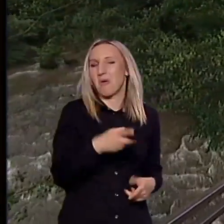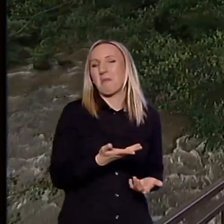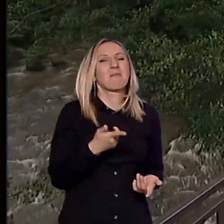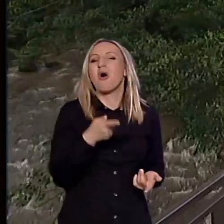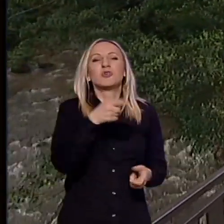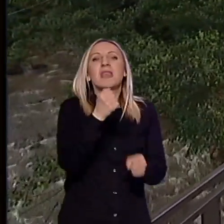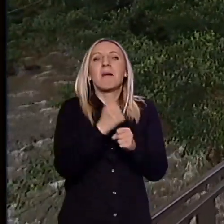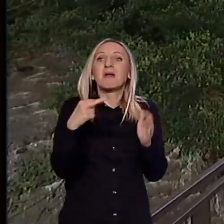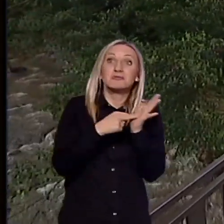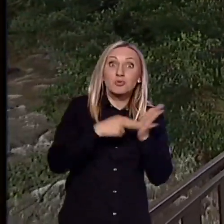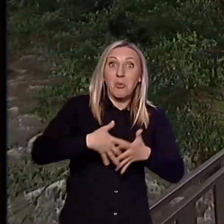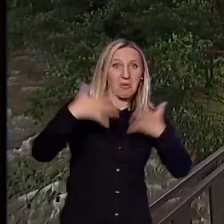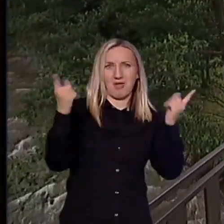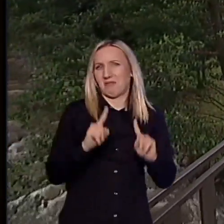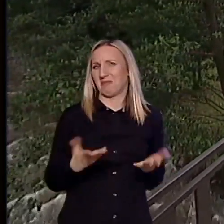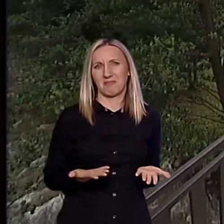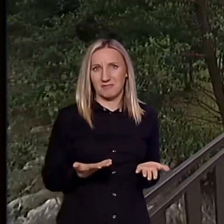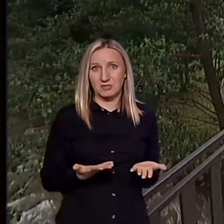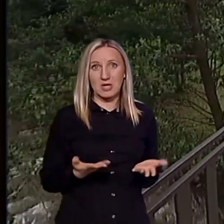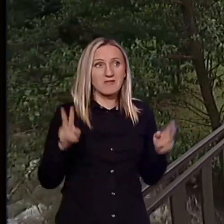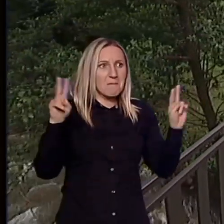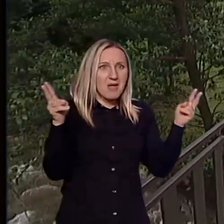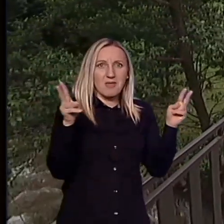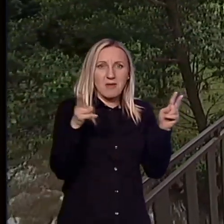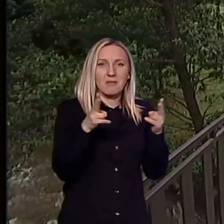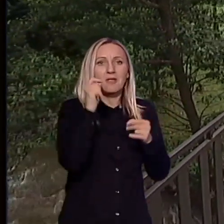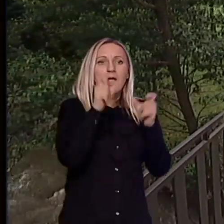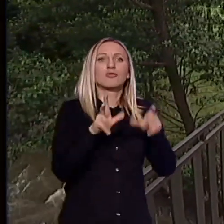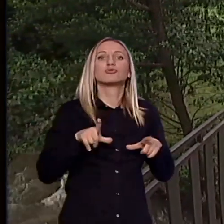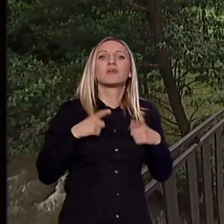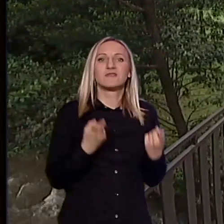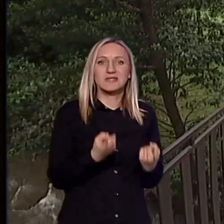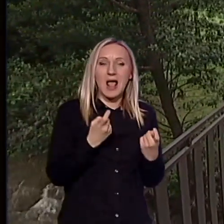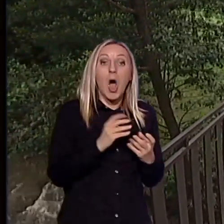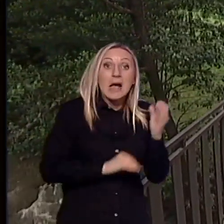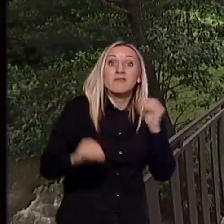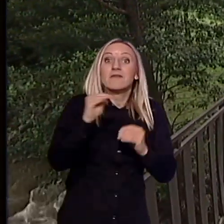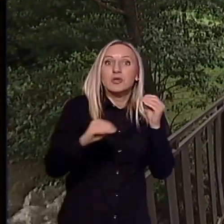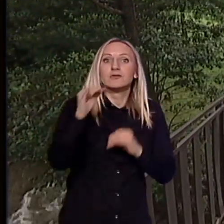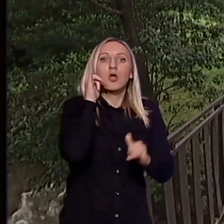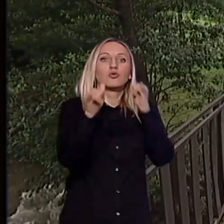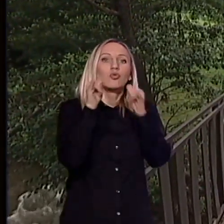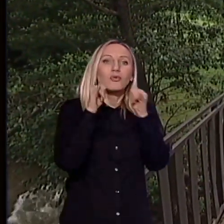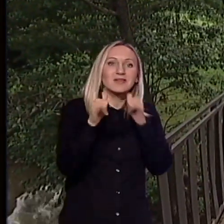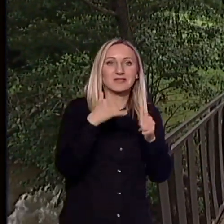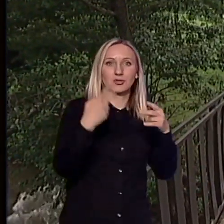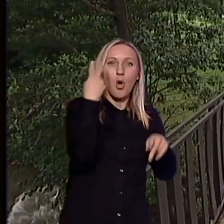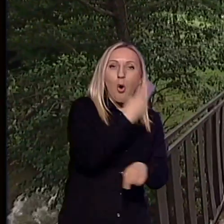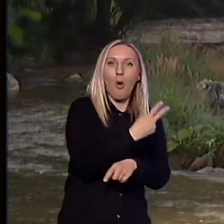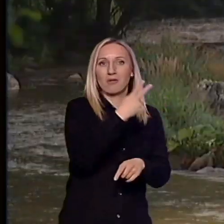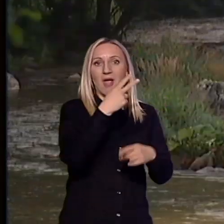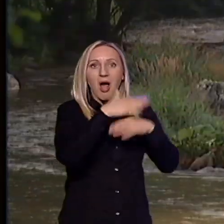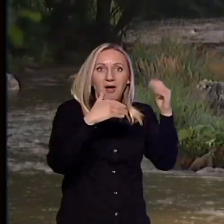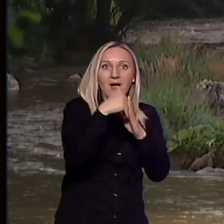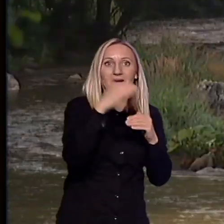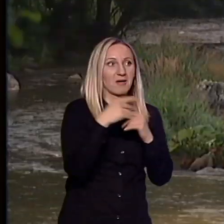energiji. Koliko ja vidim, sve manje i manje stanovnika po selima, ali sve više i više turističkih objekata. Znači,